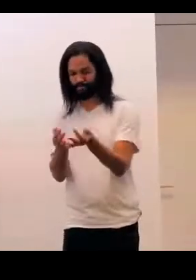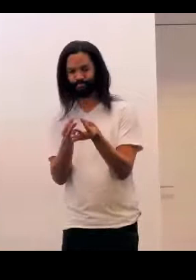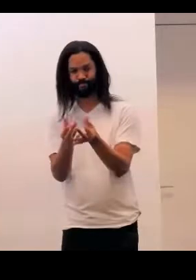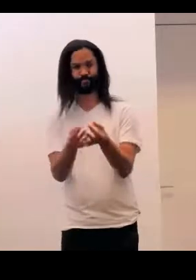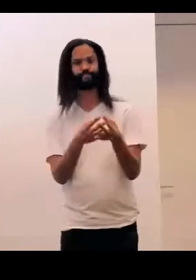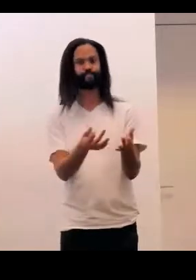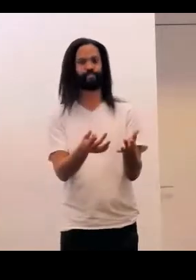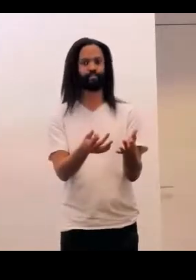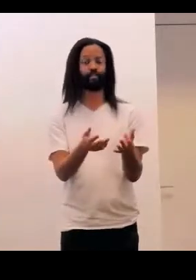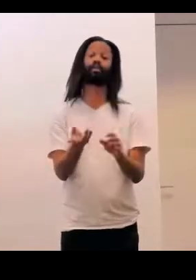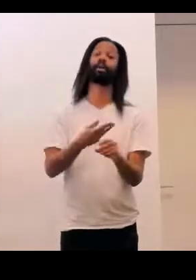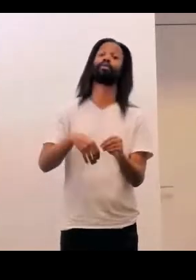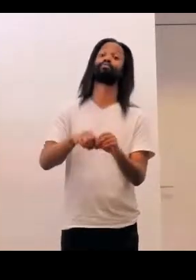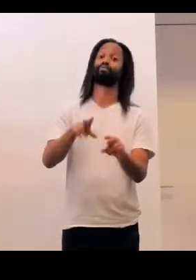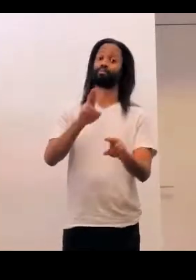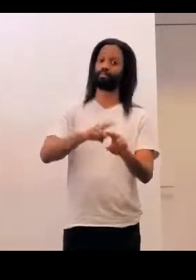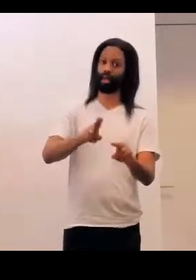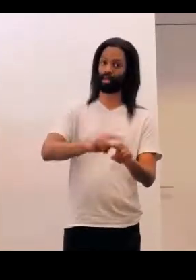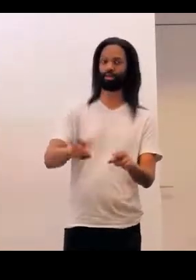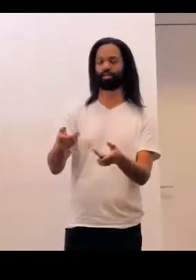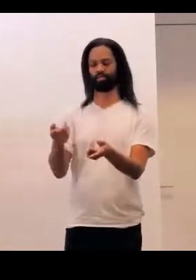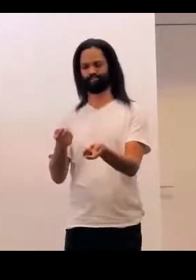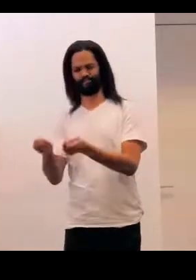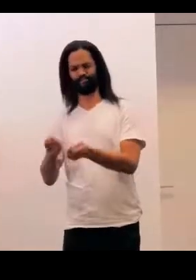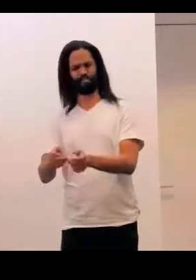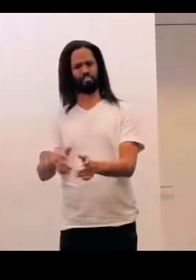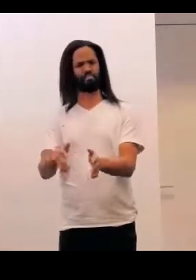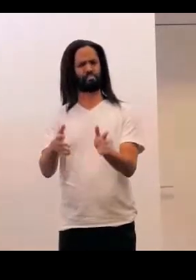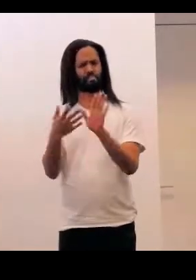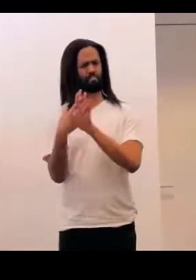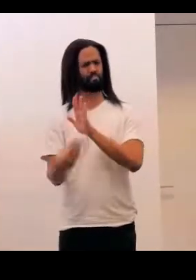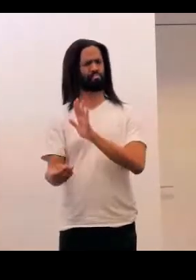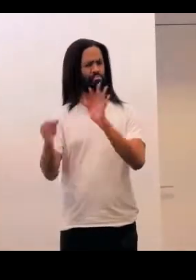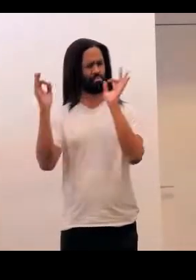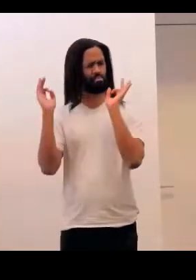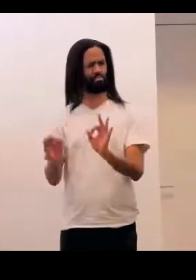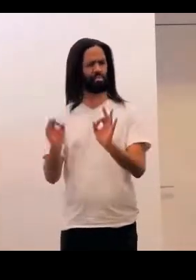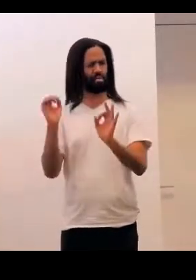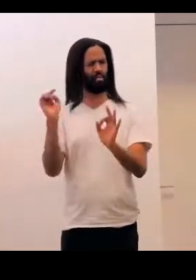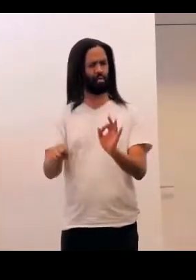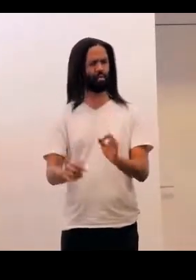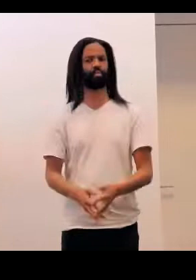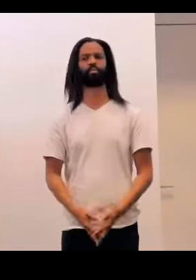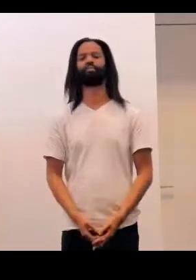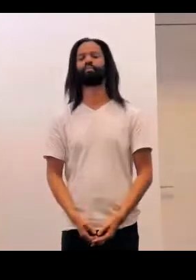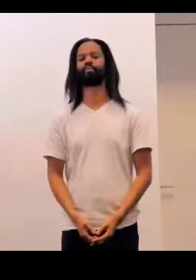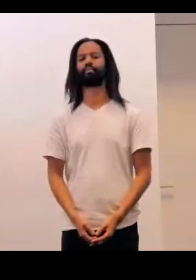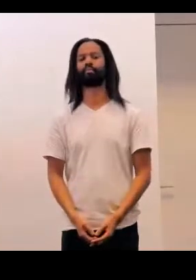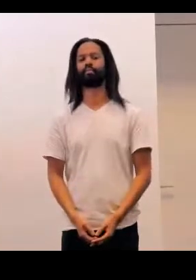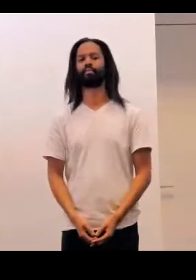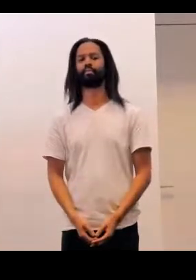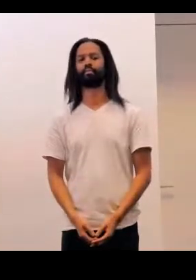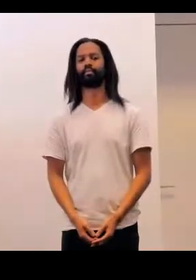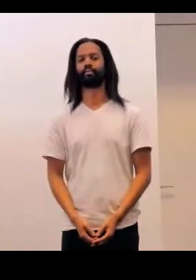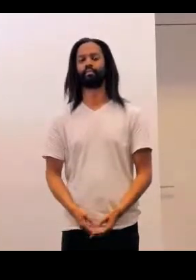et une exploitation exemplaire. Entre autres, il sera attendu dans le marché